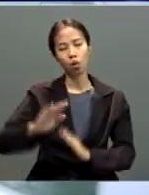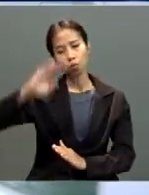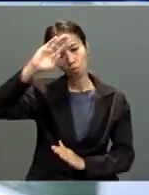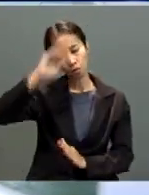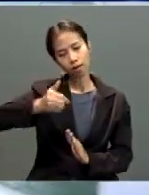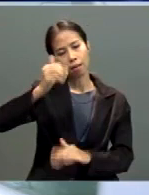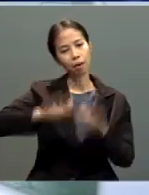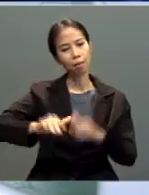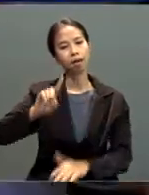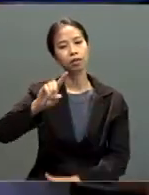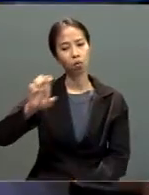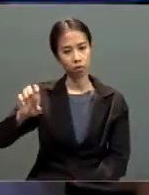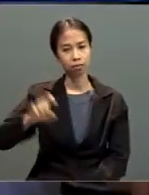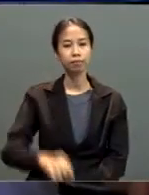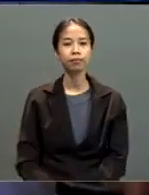คน